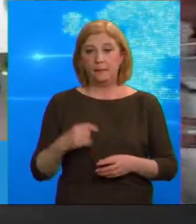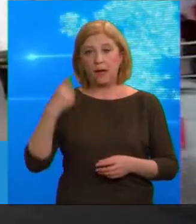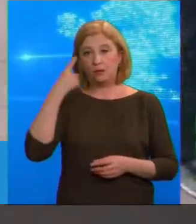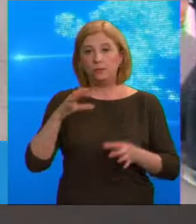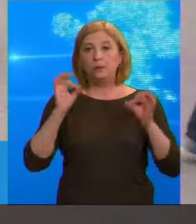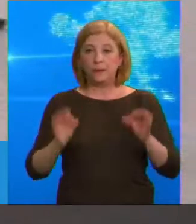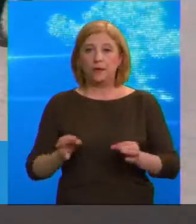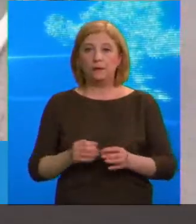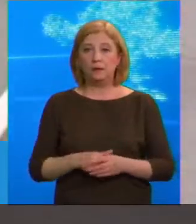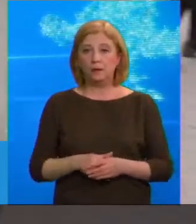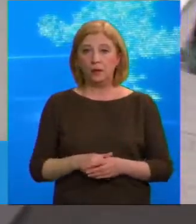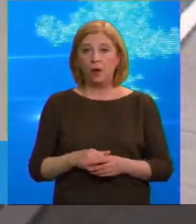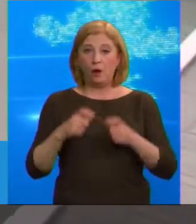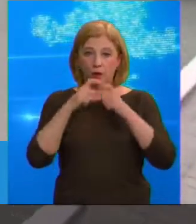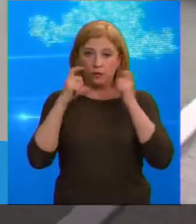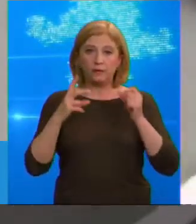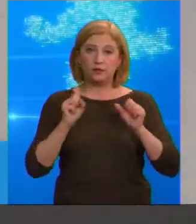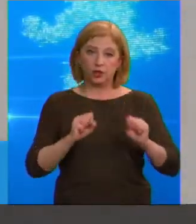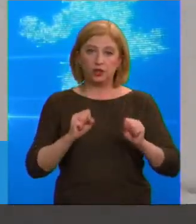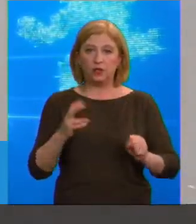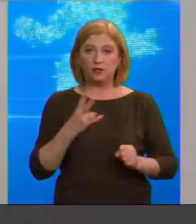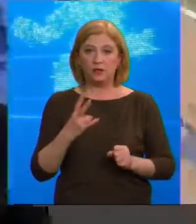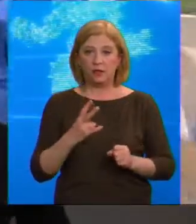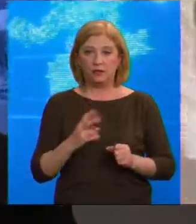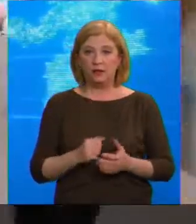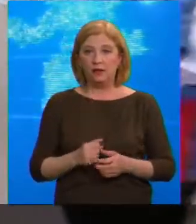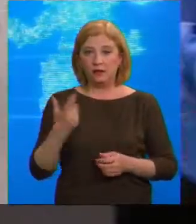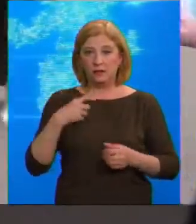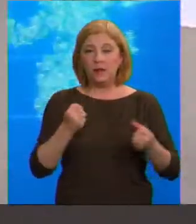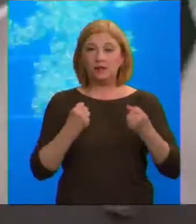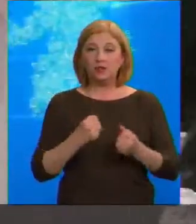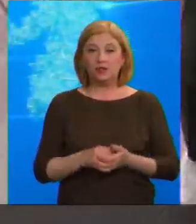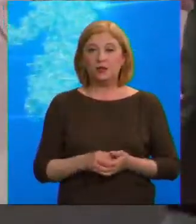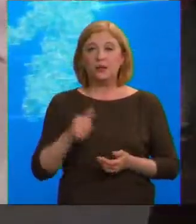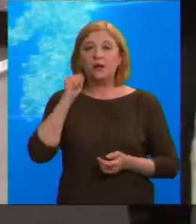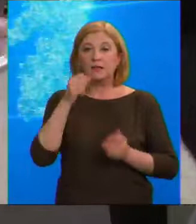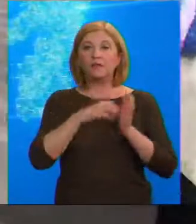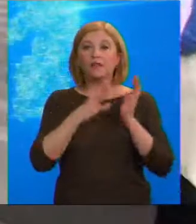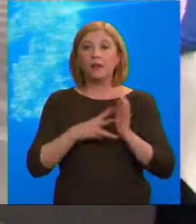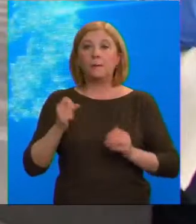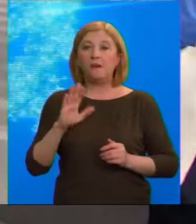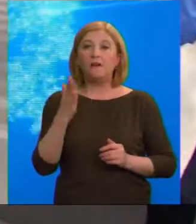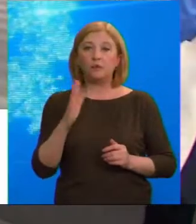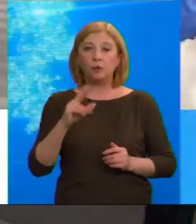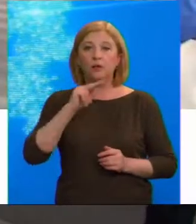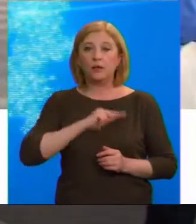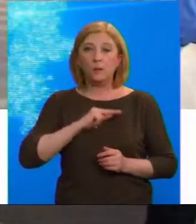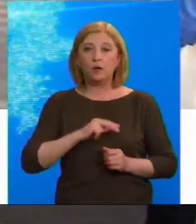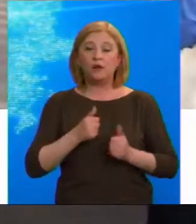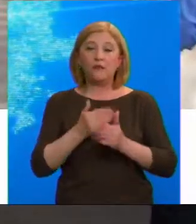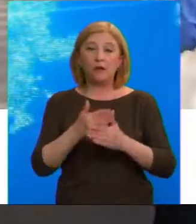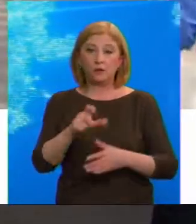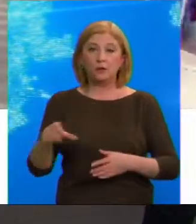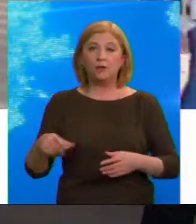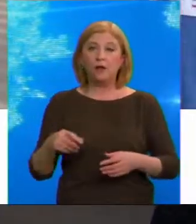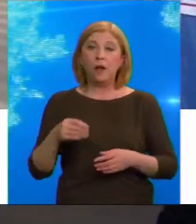Как коронавирус, надо защищаться, предохраняться. Завтра, 19 мая, во вторник, работа волонтеров продолжится. Их можно будет